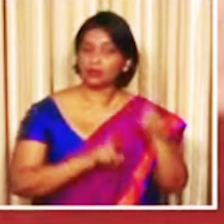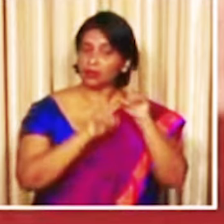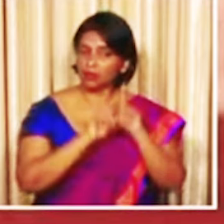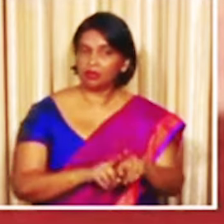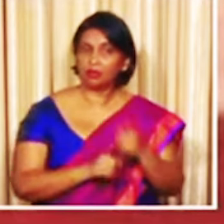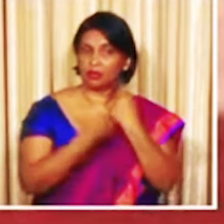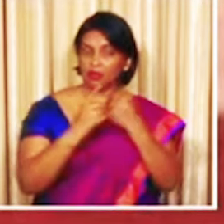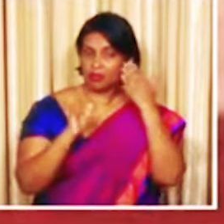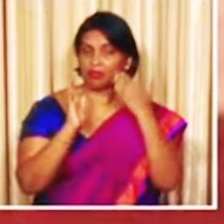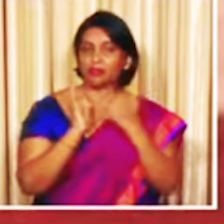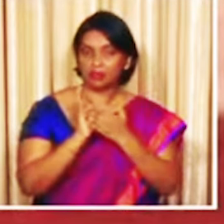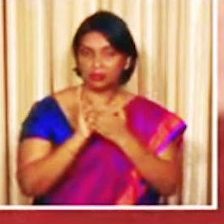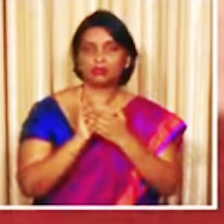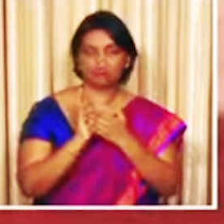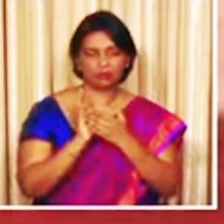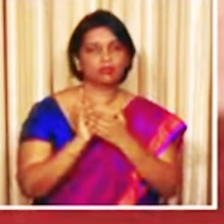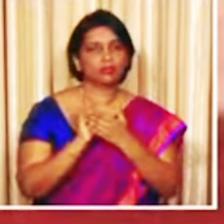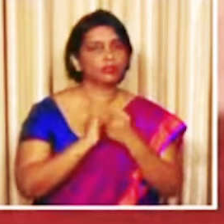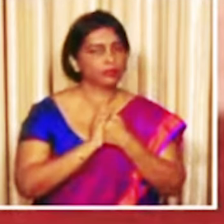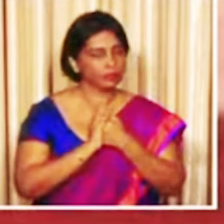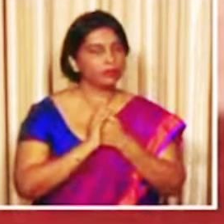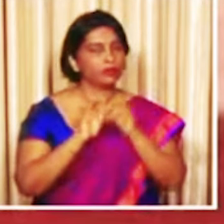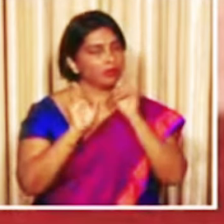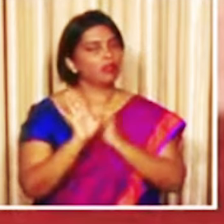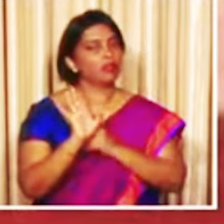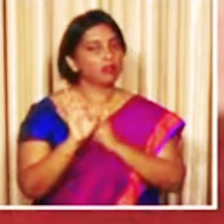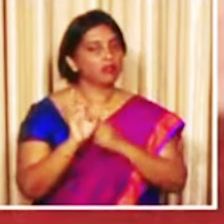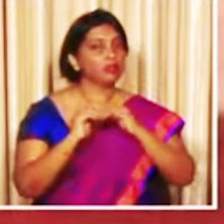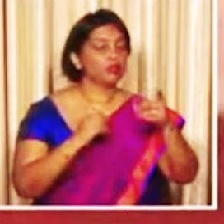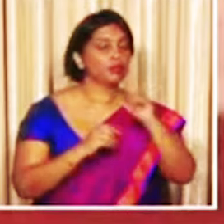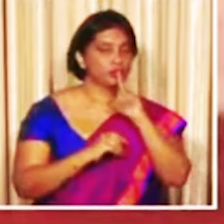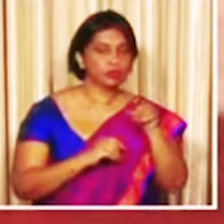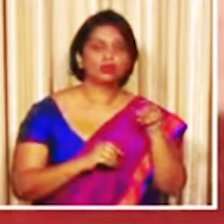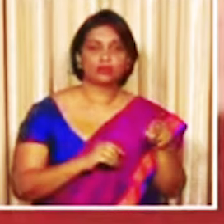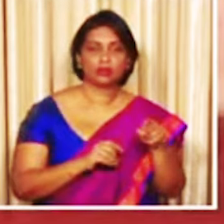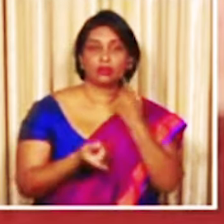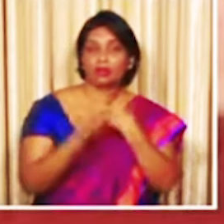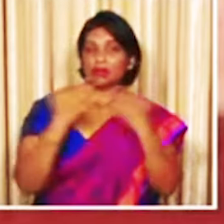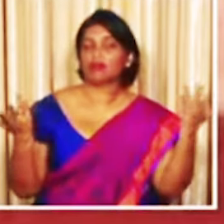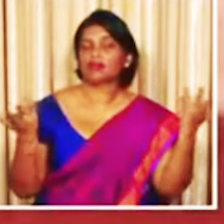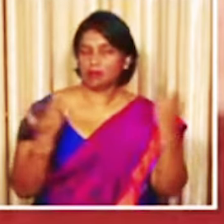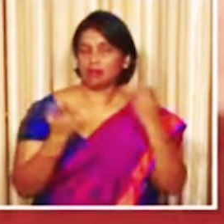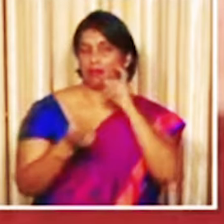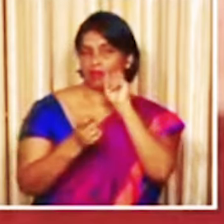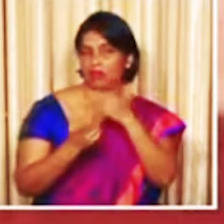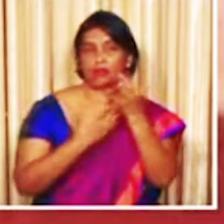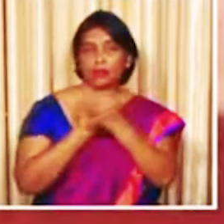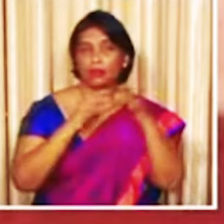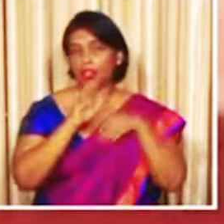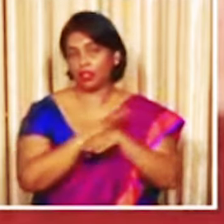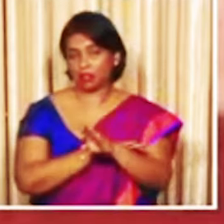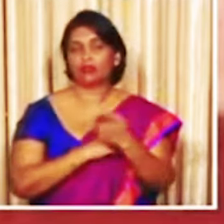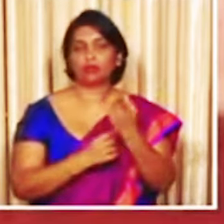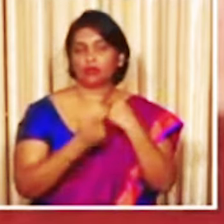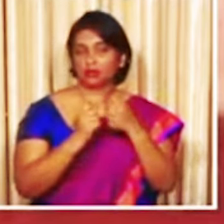චෙක් කරනවා කියලා එකතු කරපු එකත් එක්තරා විදිහක ගෞරවයක්. මොකද හැම වෙලාවෙම ලීදී කියන්නේ මේවා චෙක් කරන්නේ නැහැ. ඒ නිසා මද්‍රව්‍ය ඇතුළට එනවා,